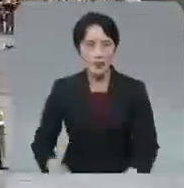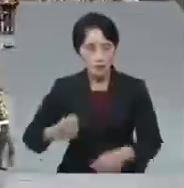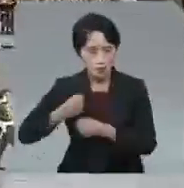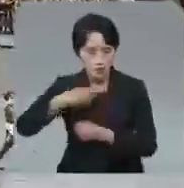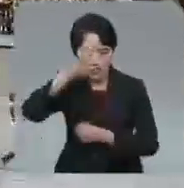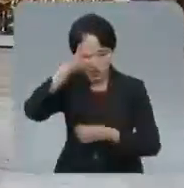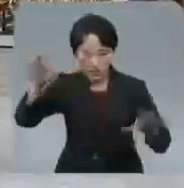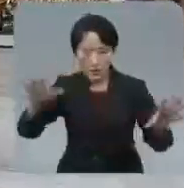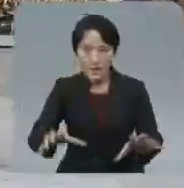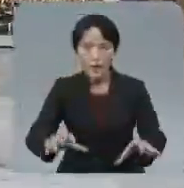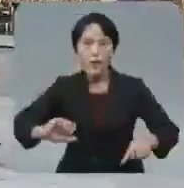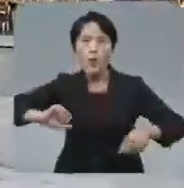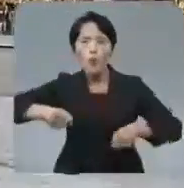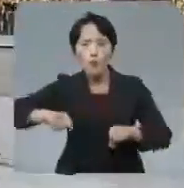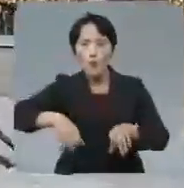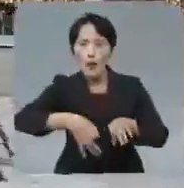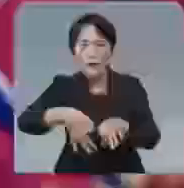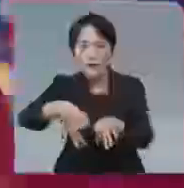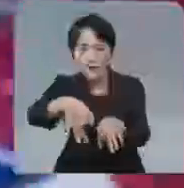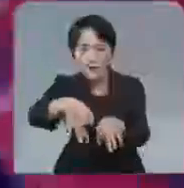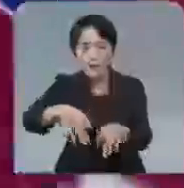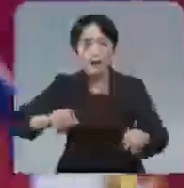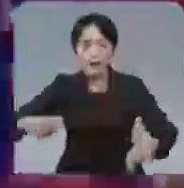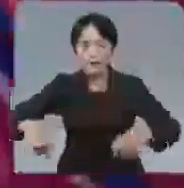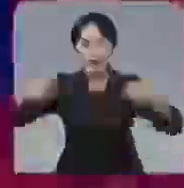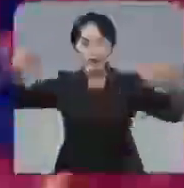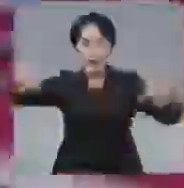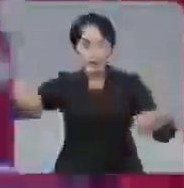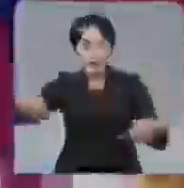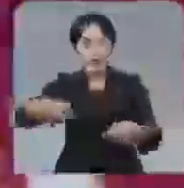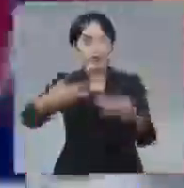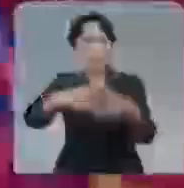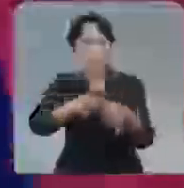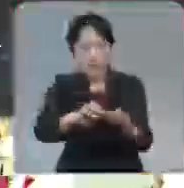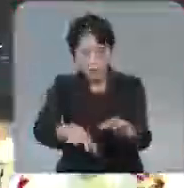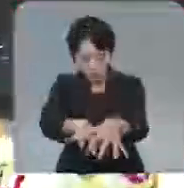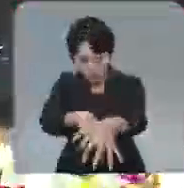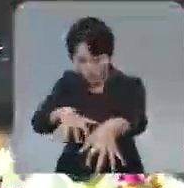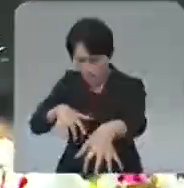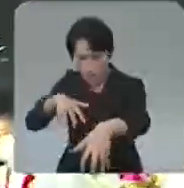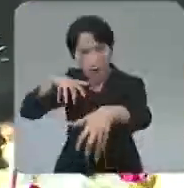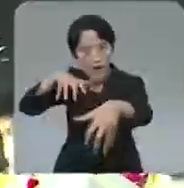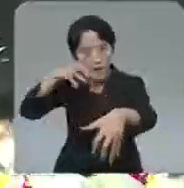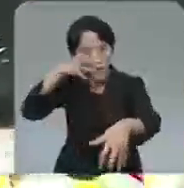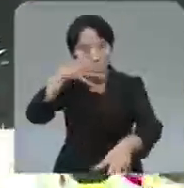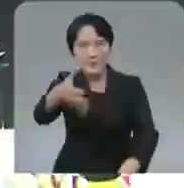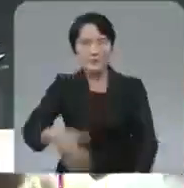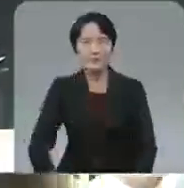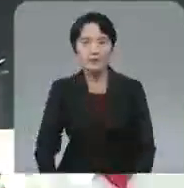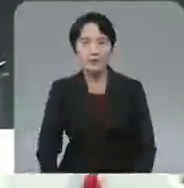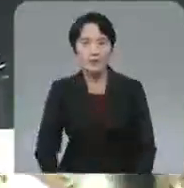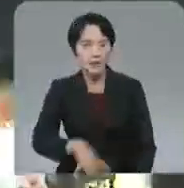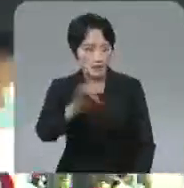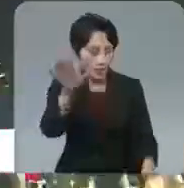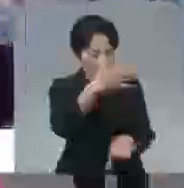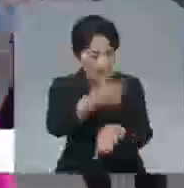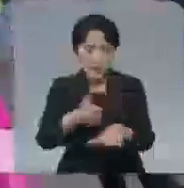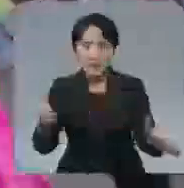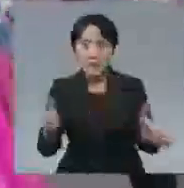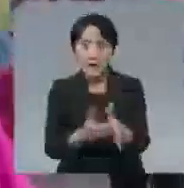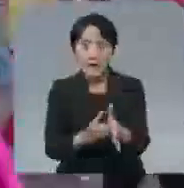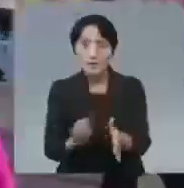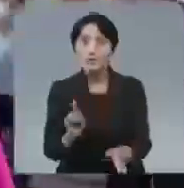行われたものとみており韓国の北韓消息筋も例年に比べて規模が小さかったとしてい